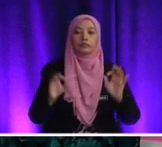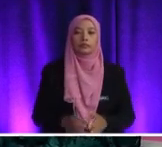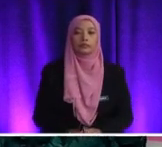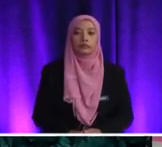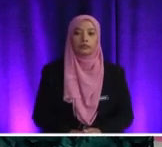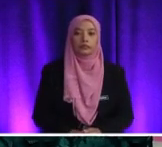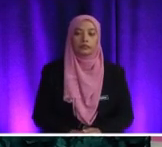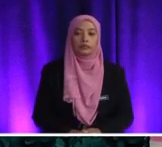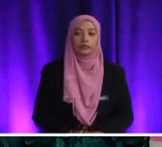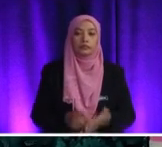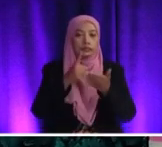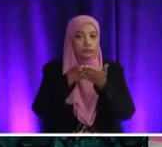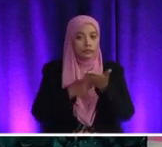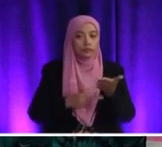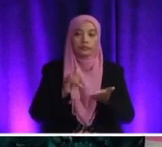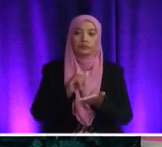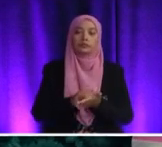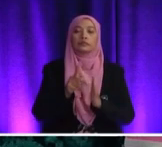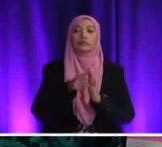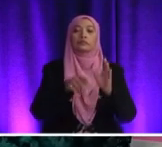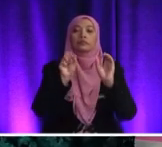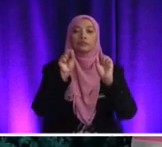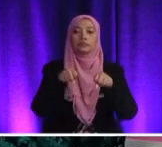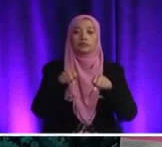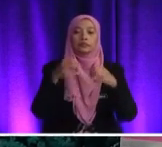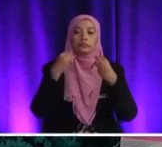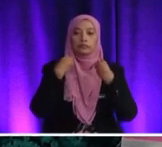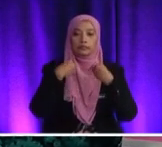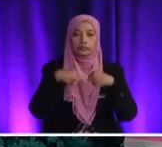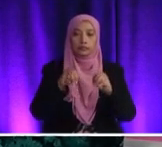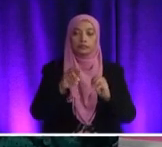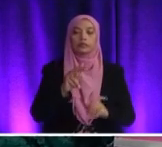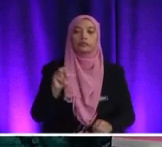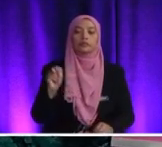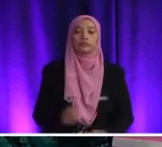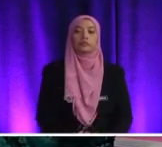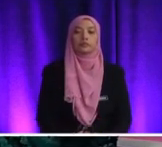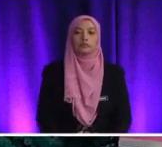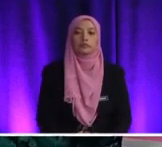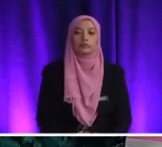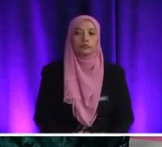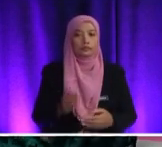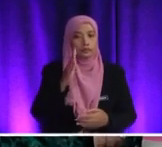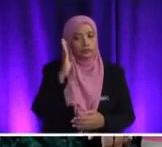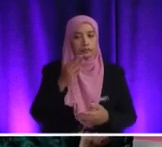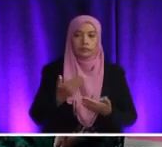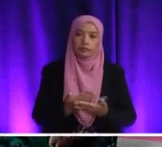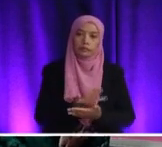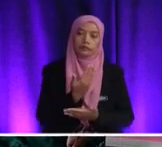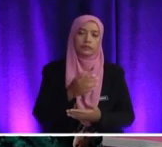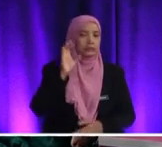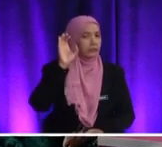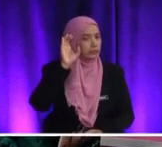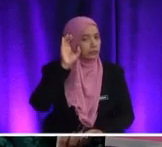orang research atau itu ke boleh pasaran Ken Dedes istilah nih macam baru je kita dengar Jadi sebenarnya